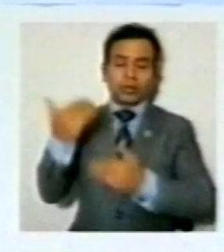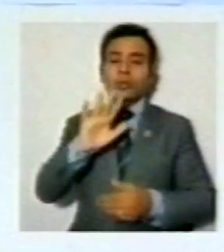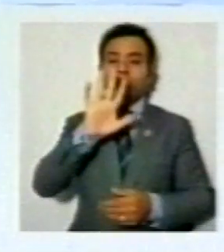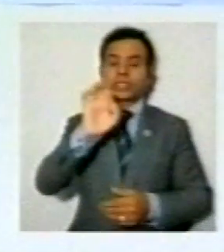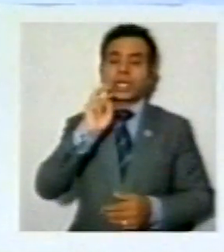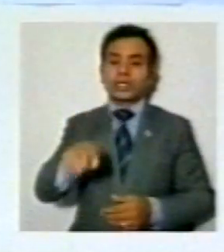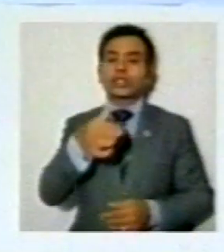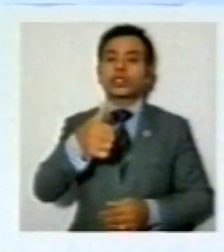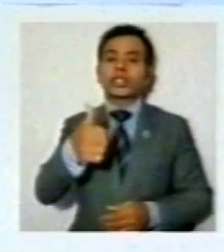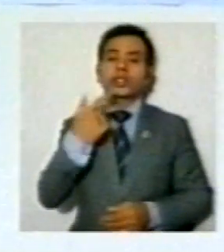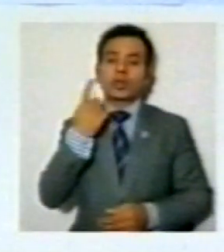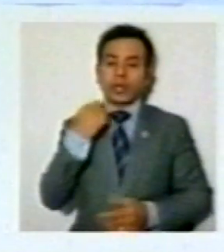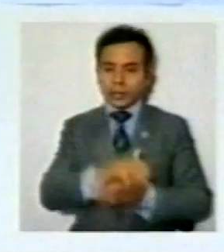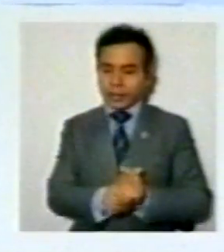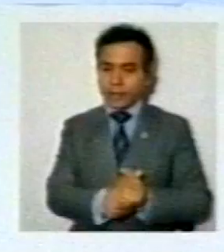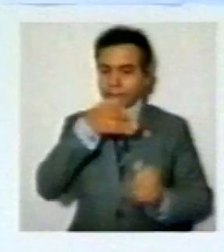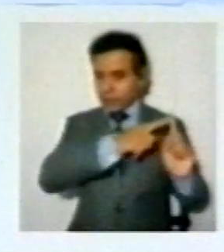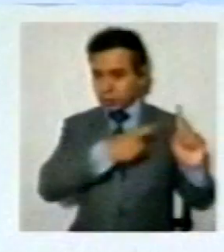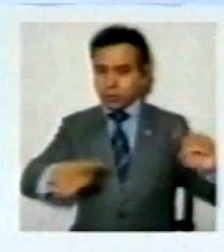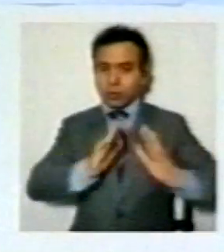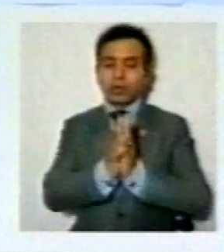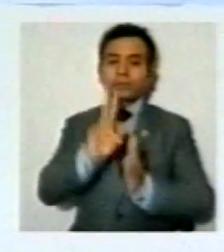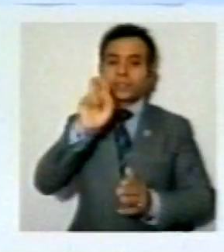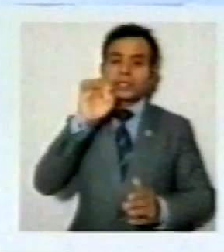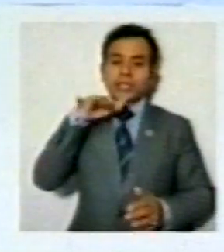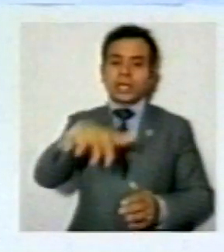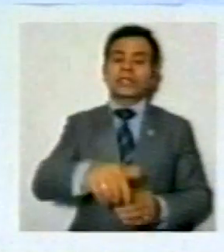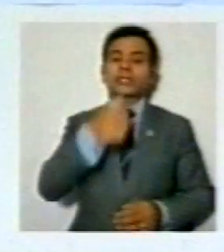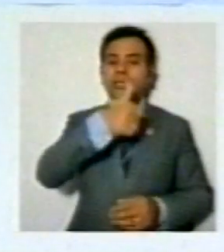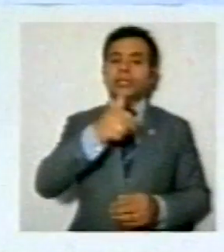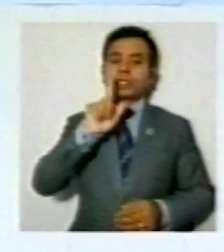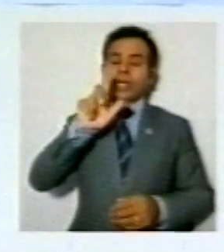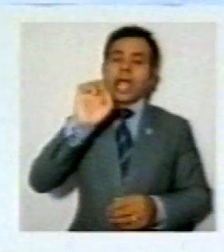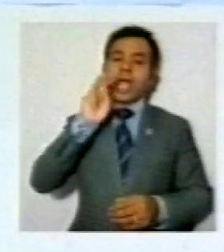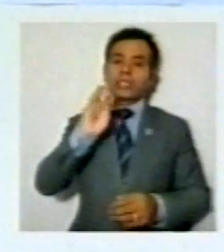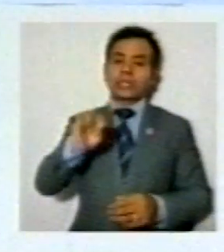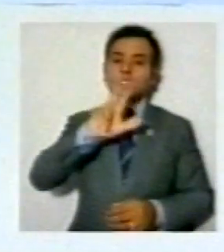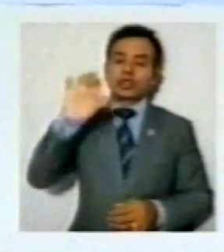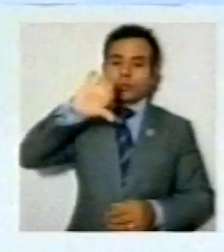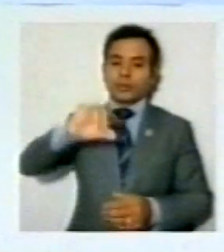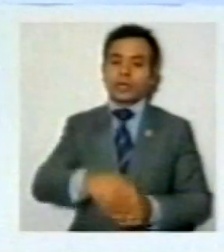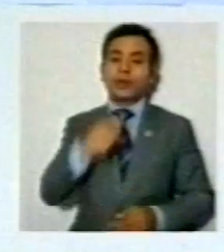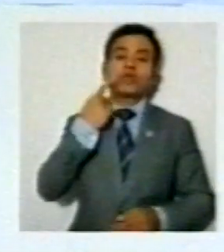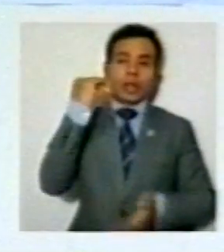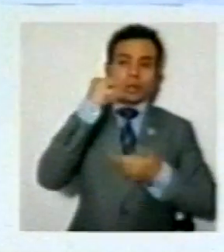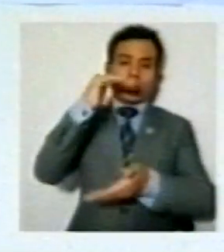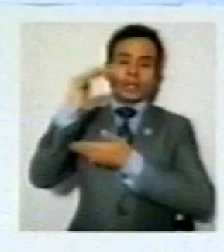আমাদের 24 ঘন্টায় পিপি বা ব্যক্তিগত সুরক্ষা সামগ্রী সংগৃহীত হয়েছে 50,006টি।